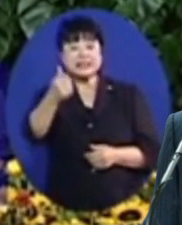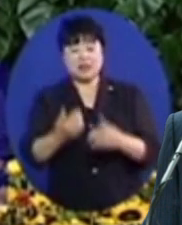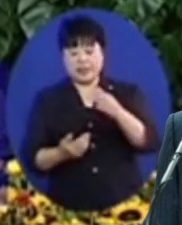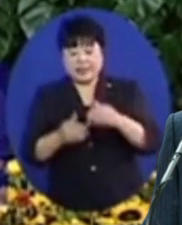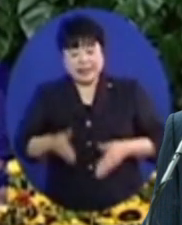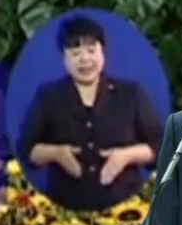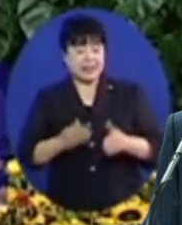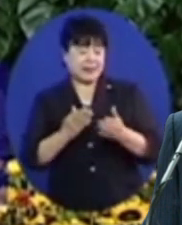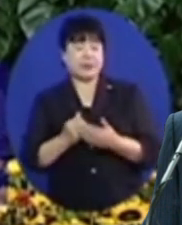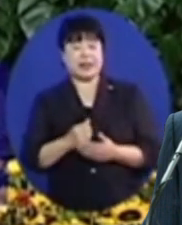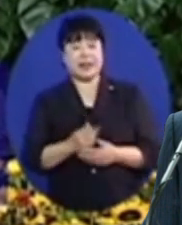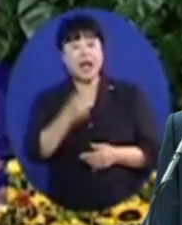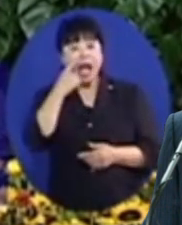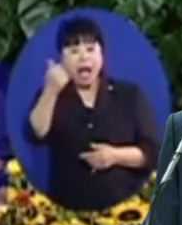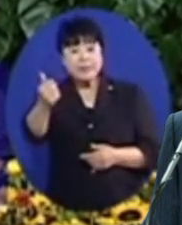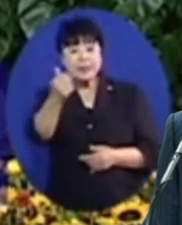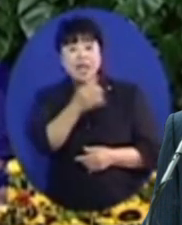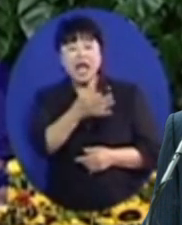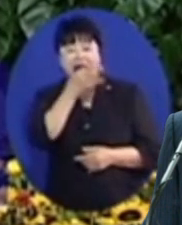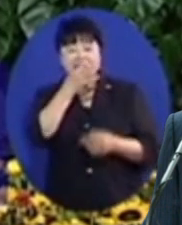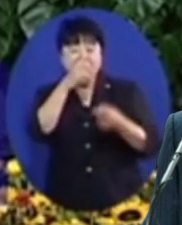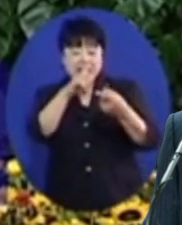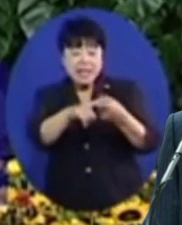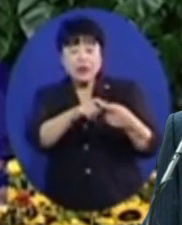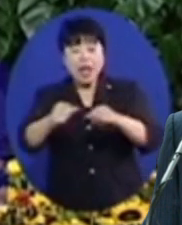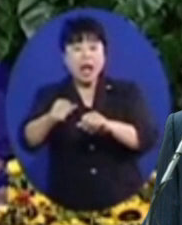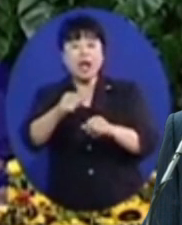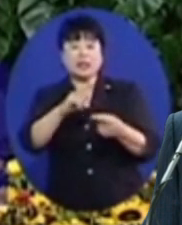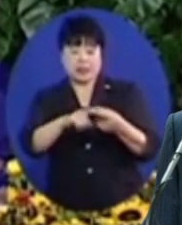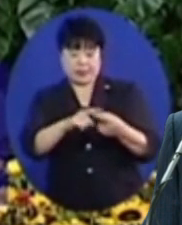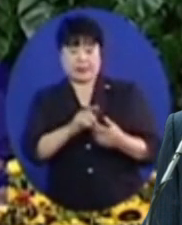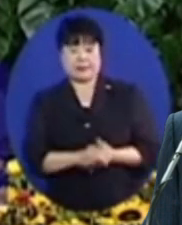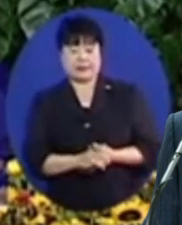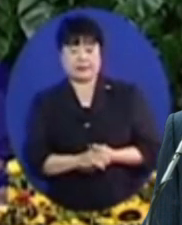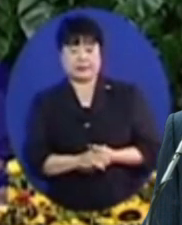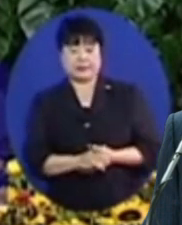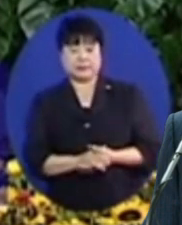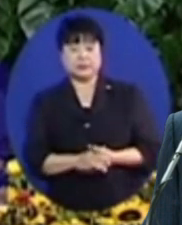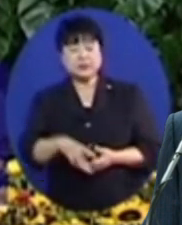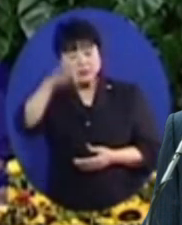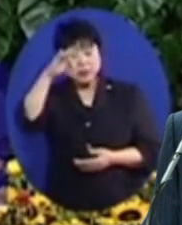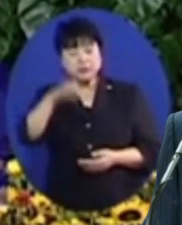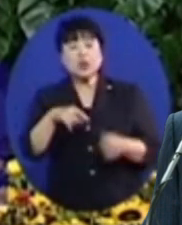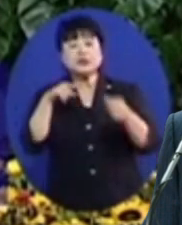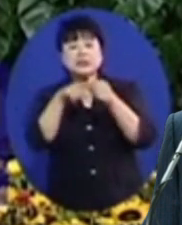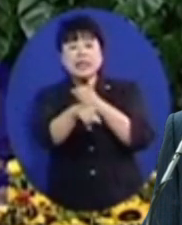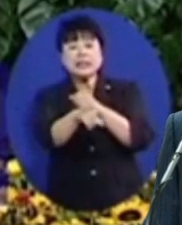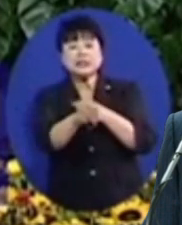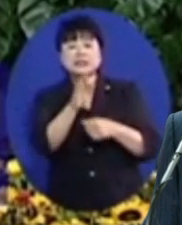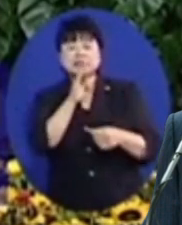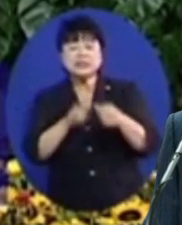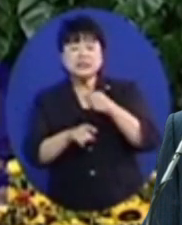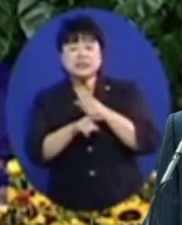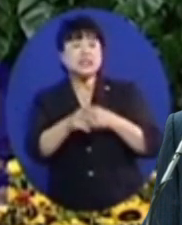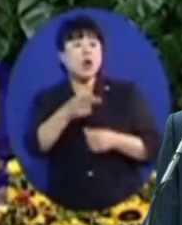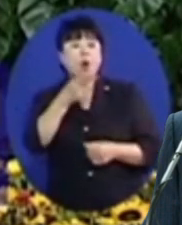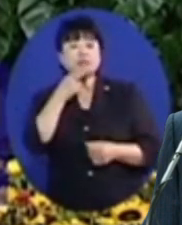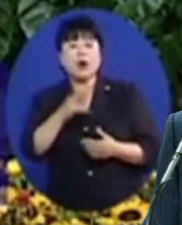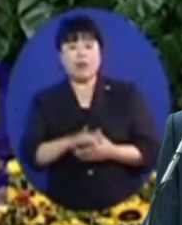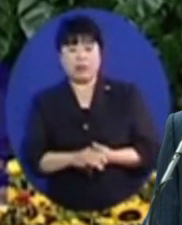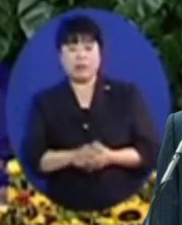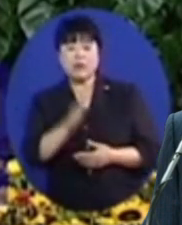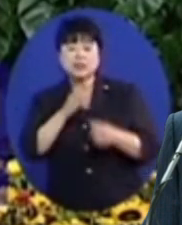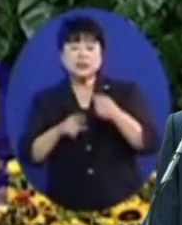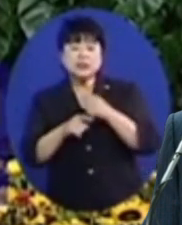났으니 너희 아비의 욕심대로 너희도 행하고자 하느니라. 그는 처음부터 살인자요 진리가 그 속에 없으므로